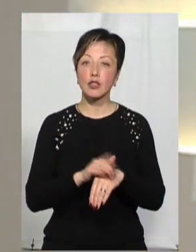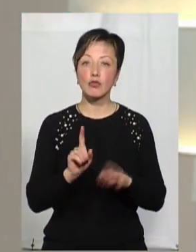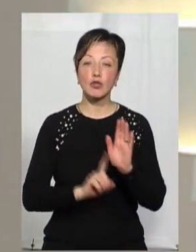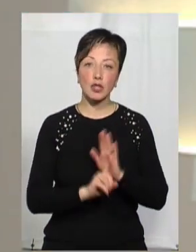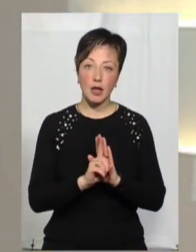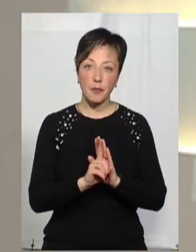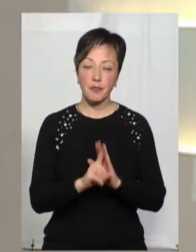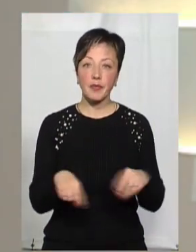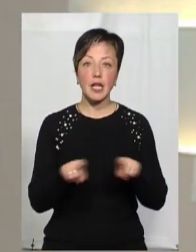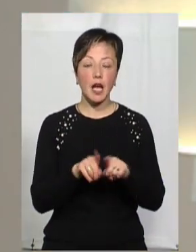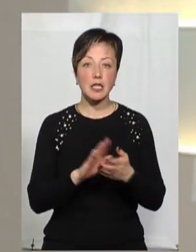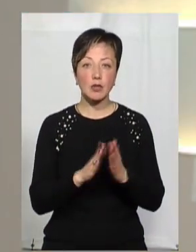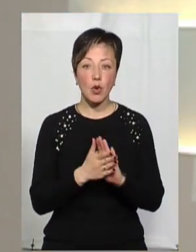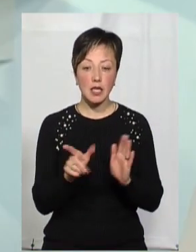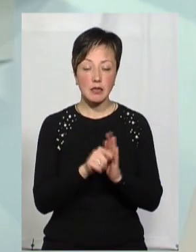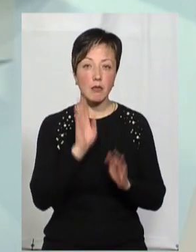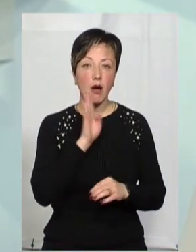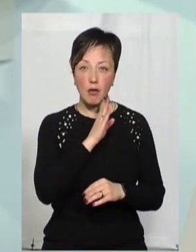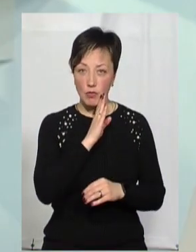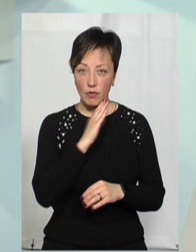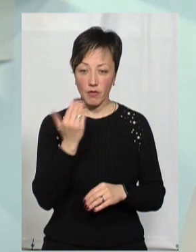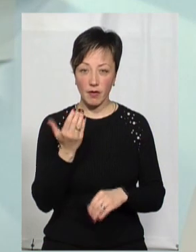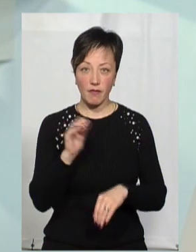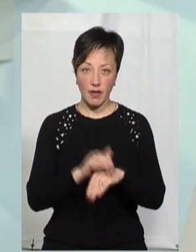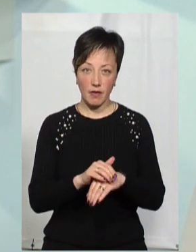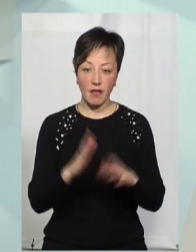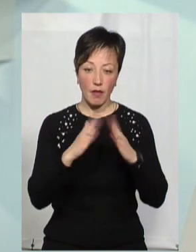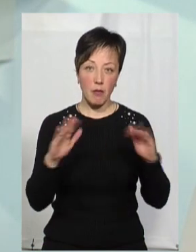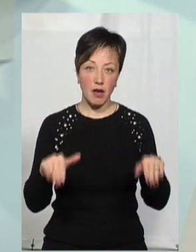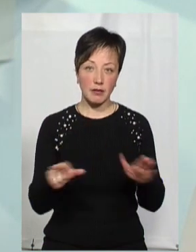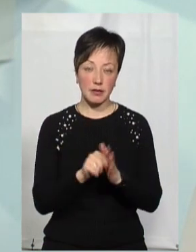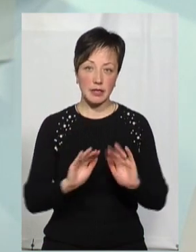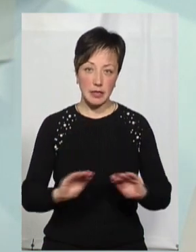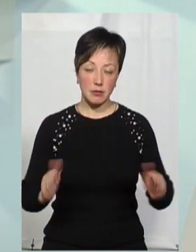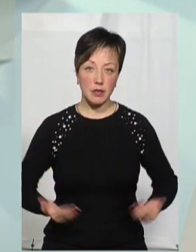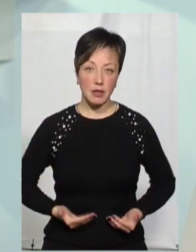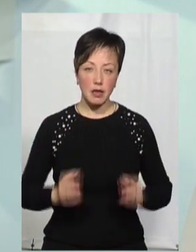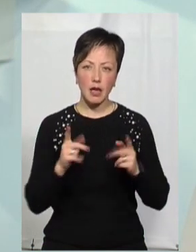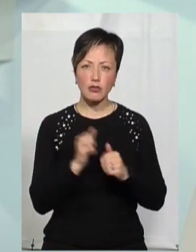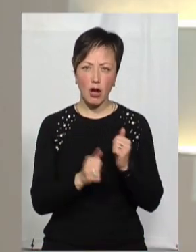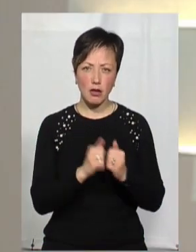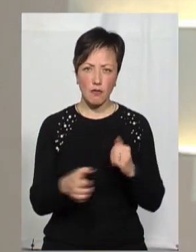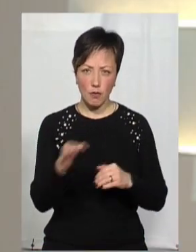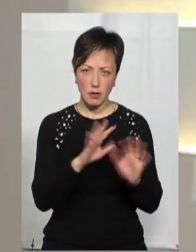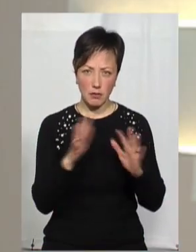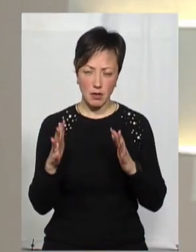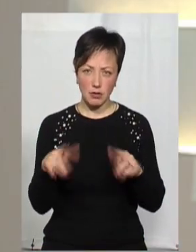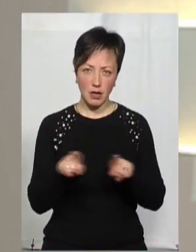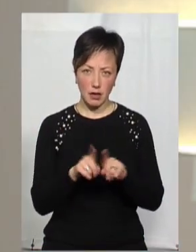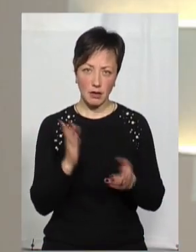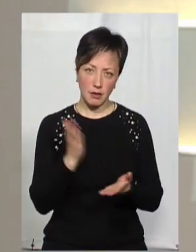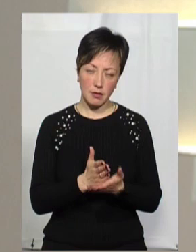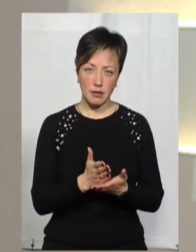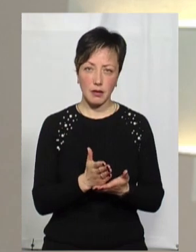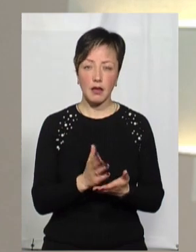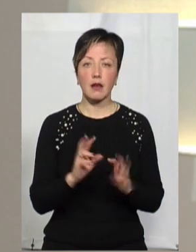чого починали. От така ситуація із мамою, яку от виявили, так, в наметі з дітками. Наскільки часто в області трапляються такі